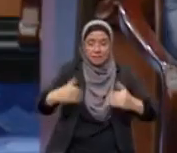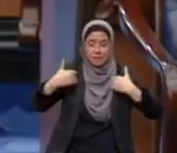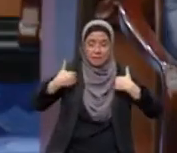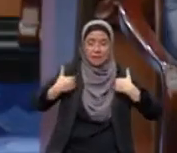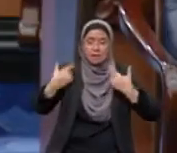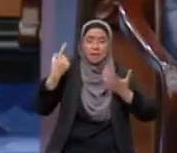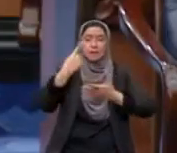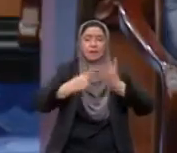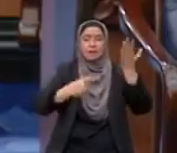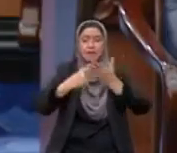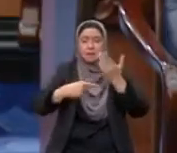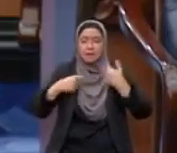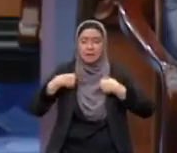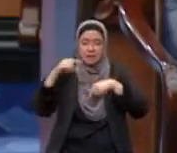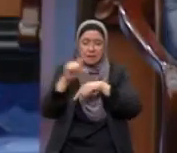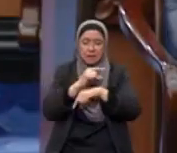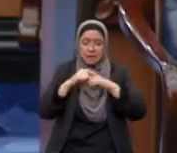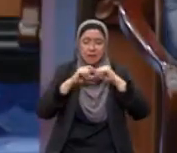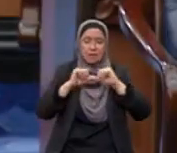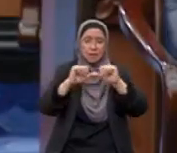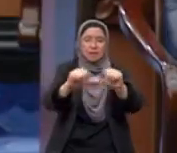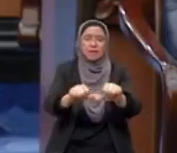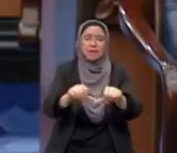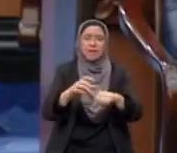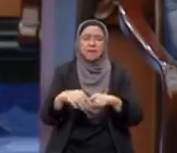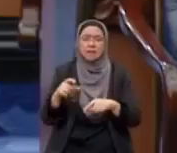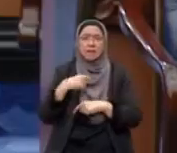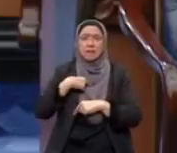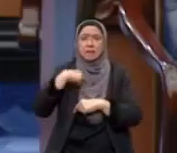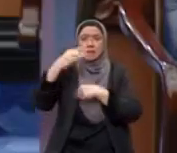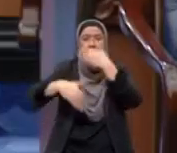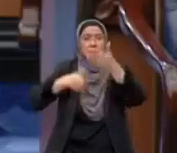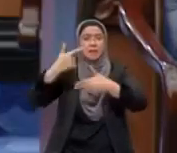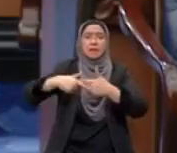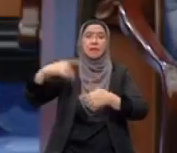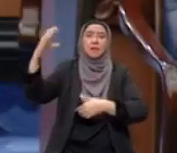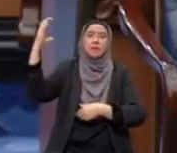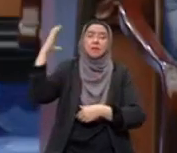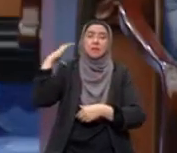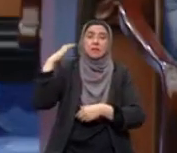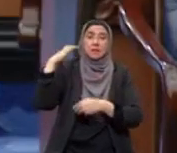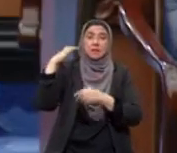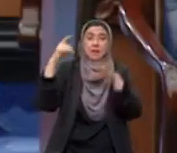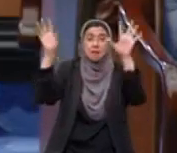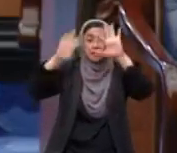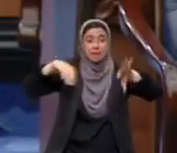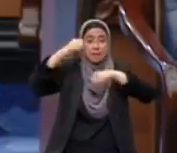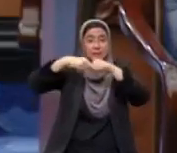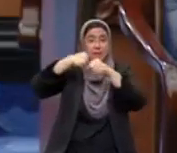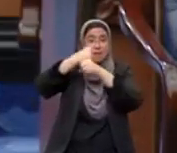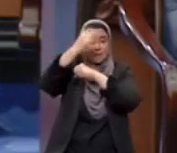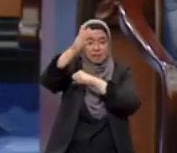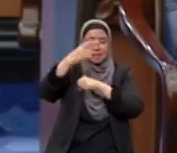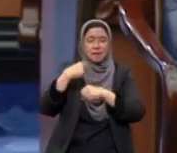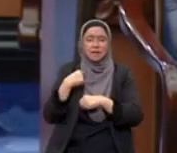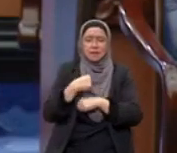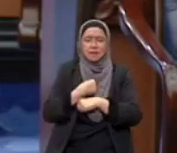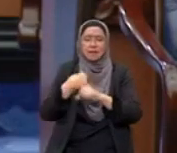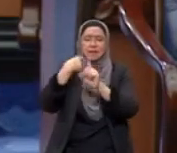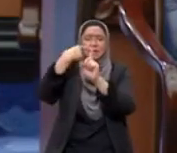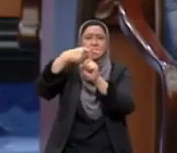pengerusi as pada tahun hadapan saya optimis Dan saya yakin I akan jadikan sebagai tumpuan yang besar untuk